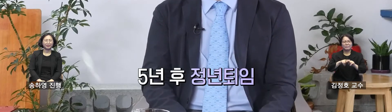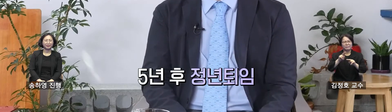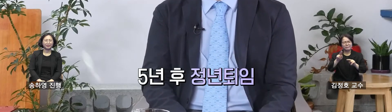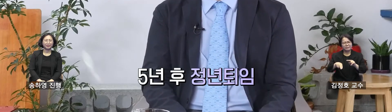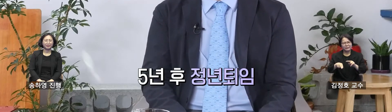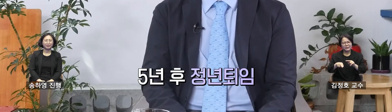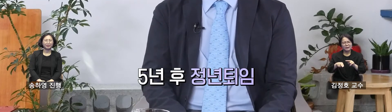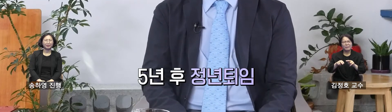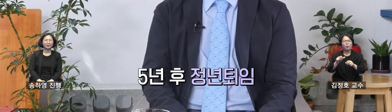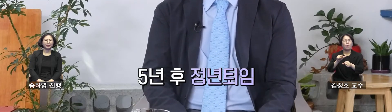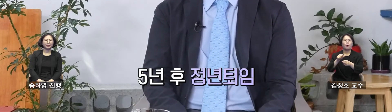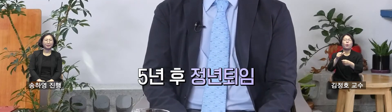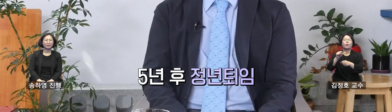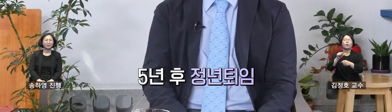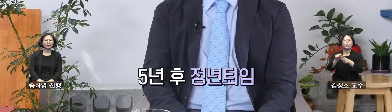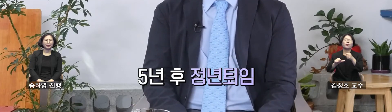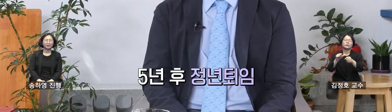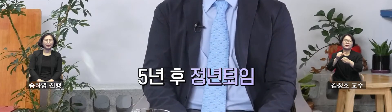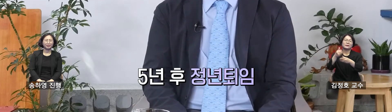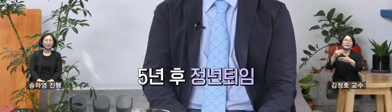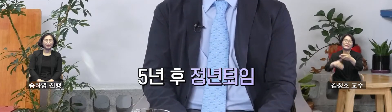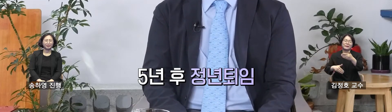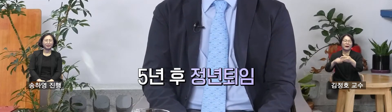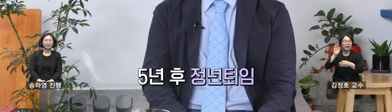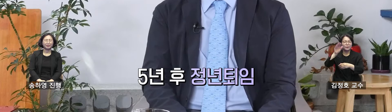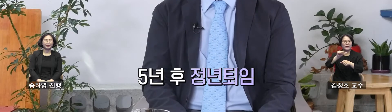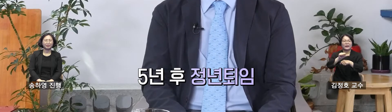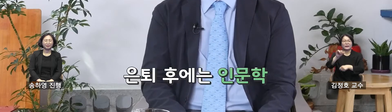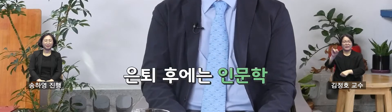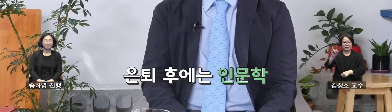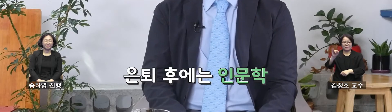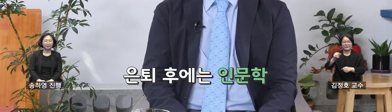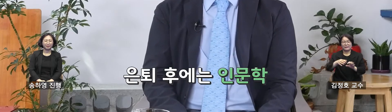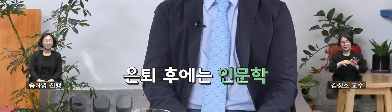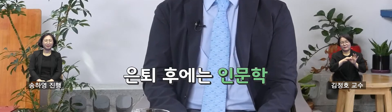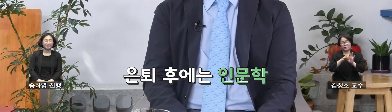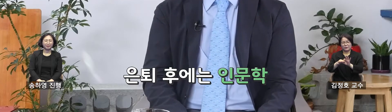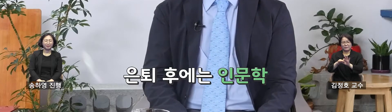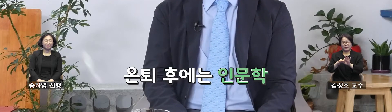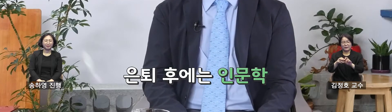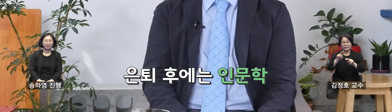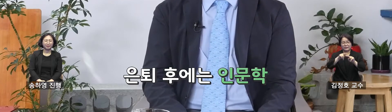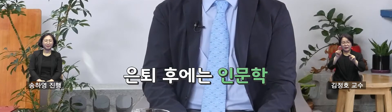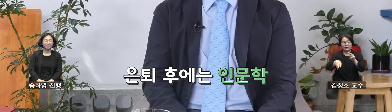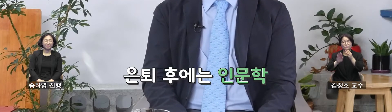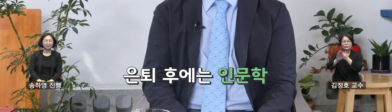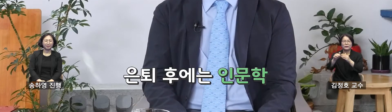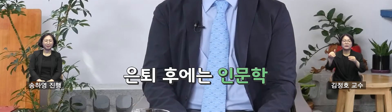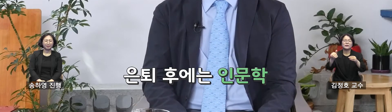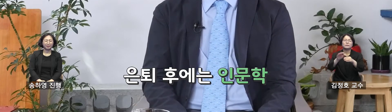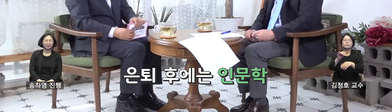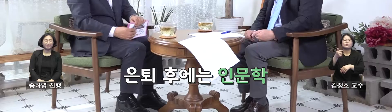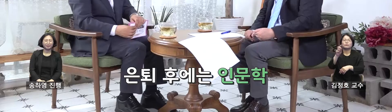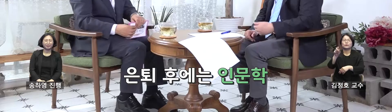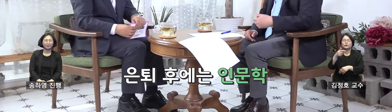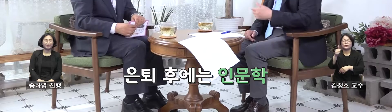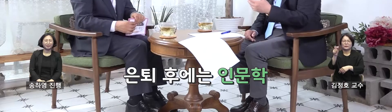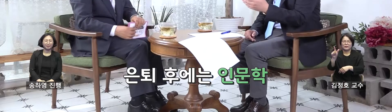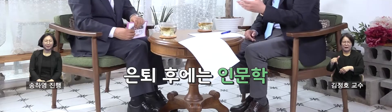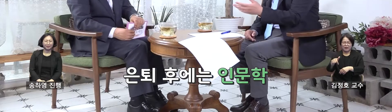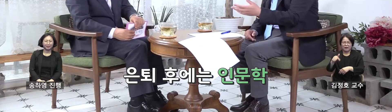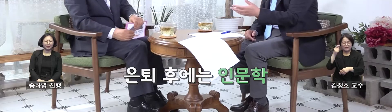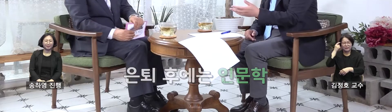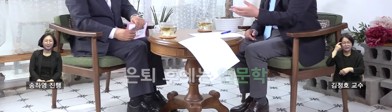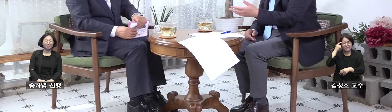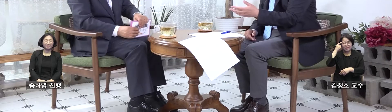5년 남았는데 앞으로는 계속 인공지능 하려고 그러고요. 은퇴 후에는 인문학을 해봐야 되지 않을까 이런 생각도 그래서 저도 유발